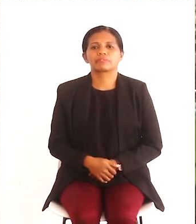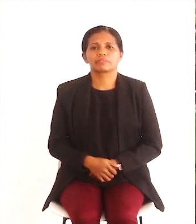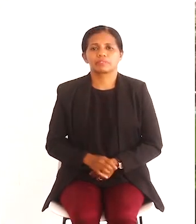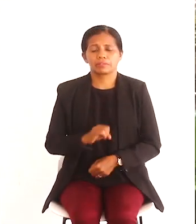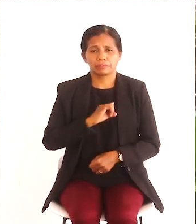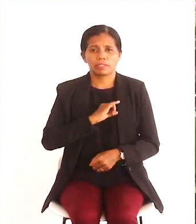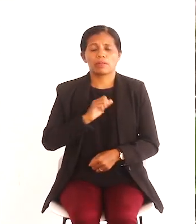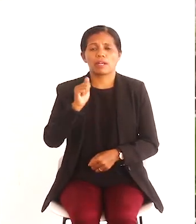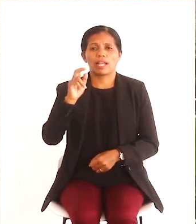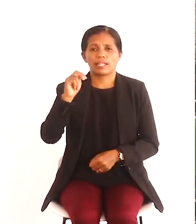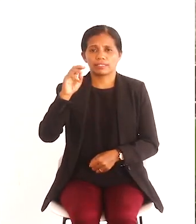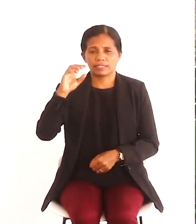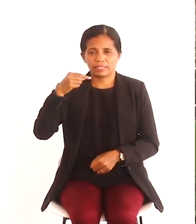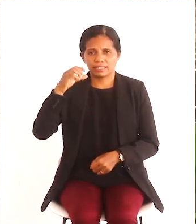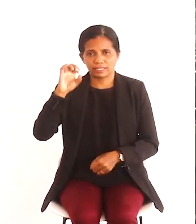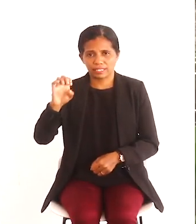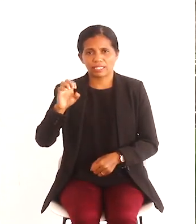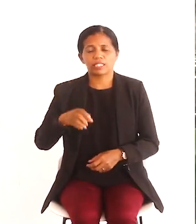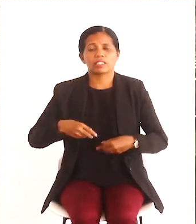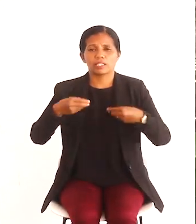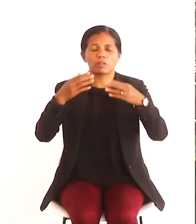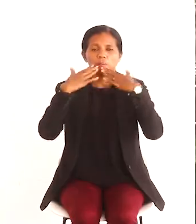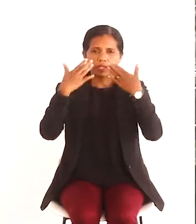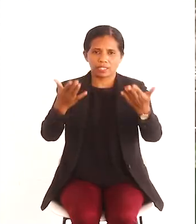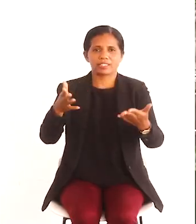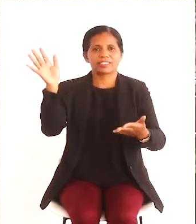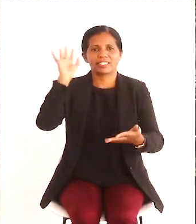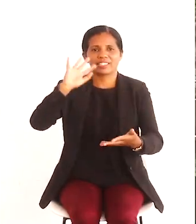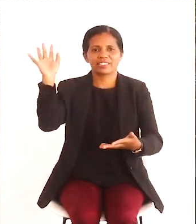anche. Hakara kato. Obrigado. I adeus.